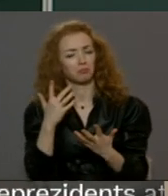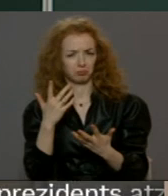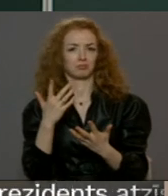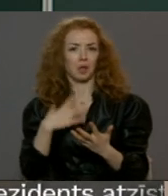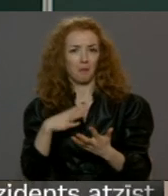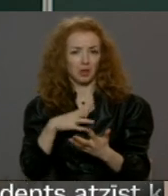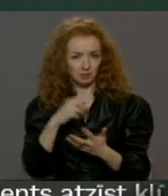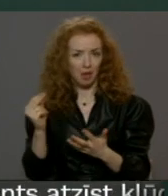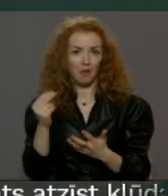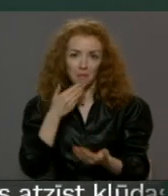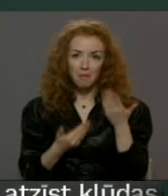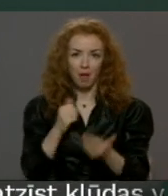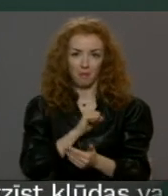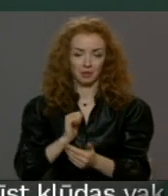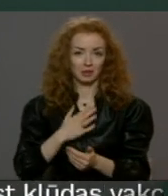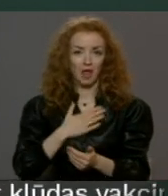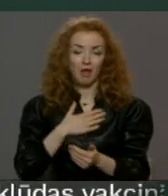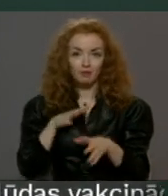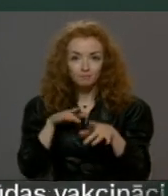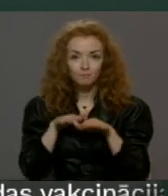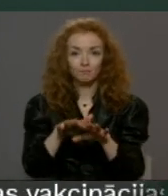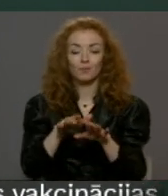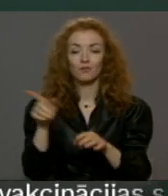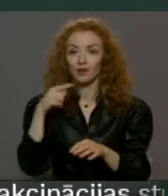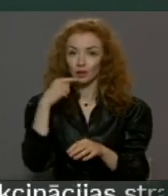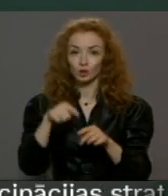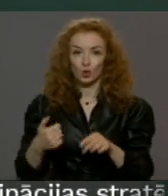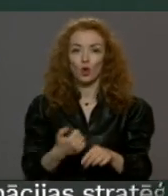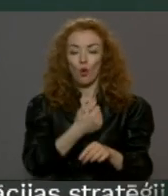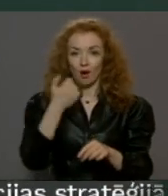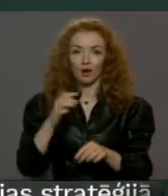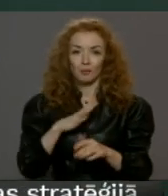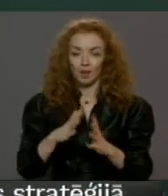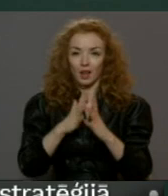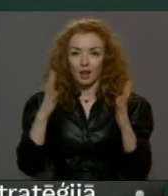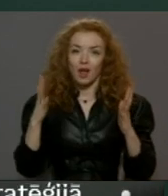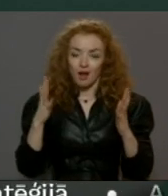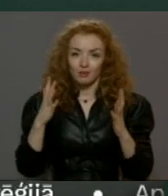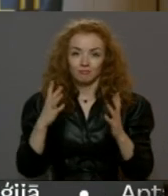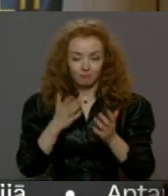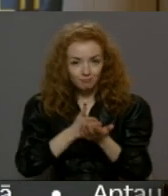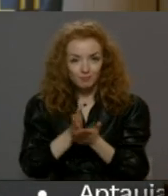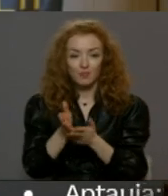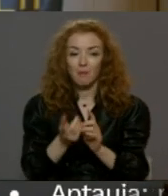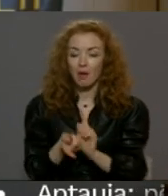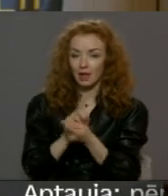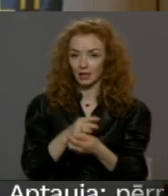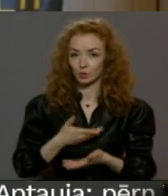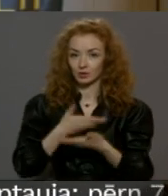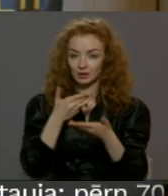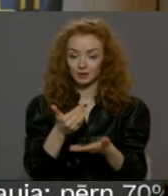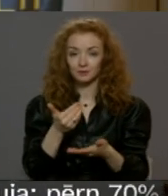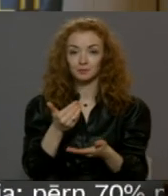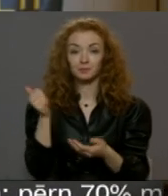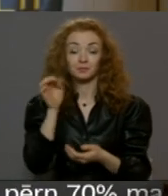nepamēģināt sevi skolā? Tas bija mans tāds ieliecinājums šogad, jo es visu to mainīju savu dzīvi. Ļoti veiksmīgi strādā